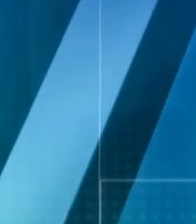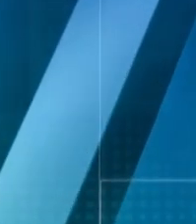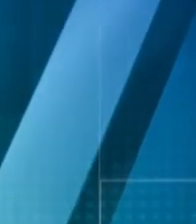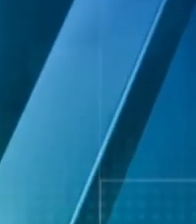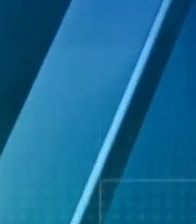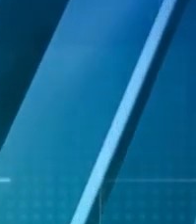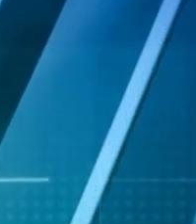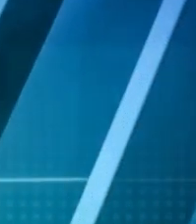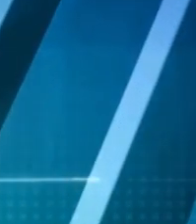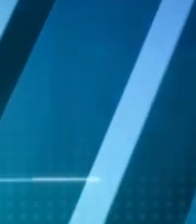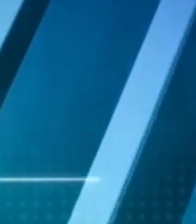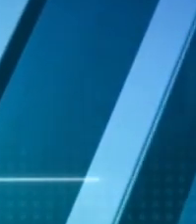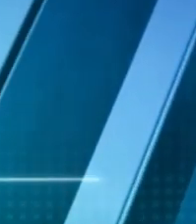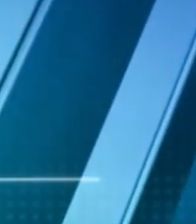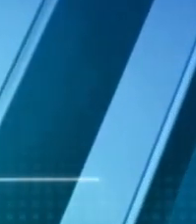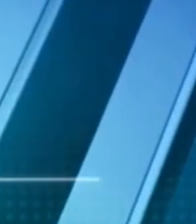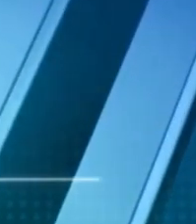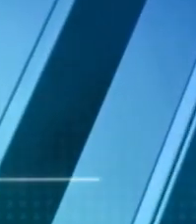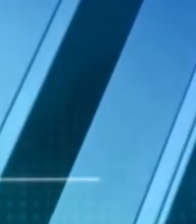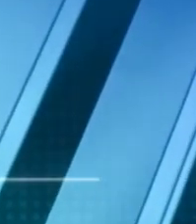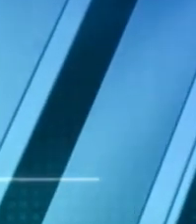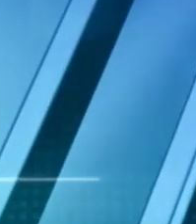МУЗЫКАЛЬНАЯ ЗАСТАВКА